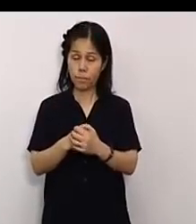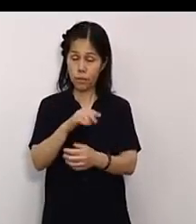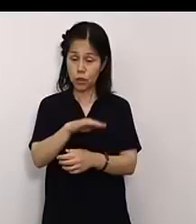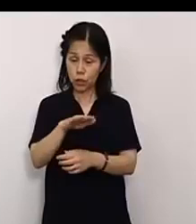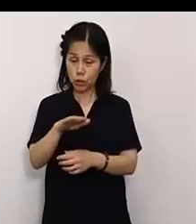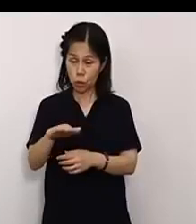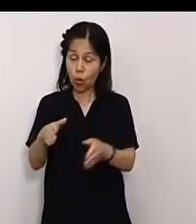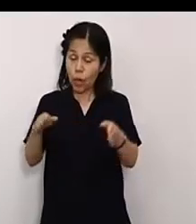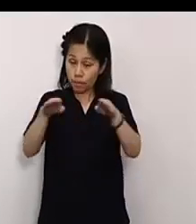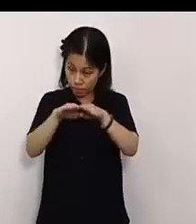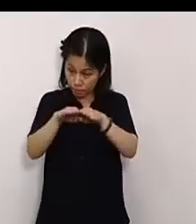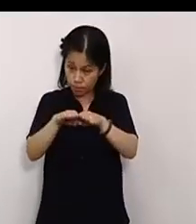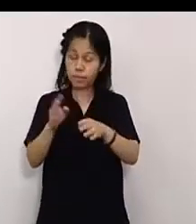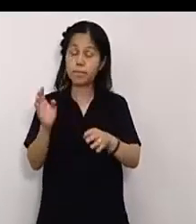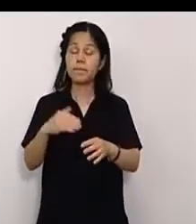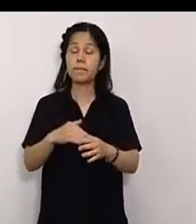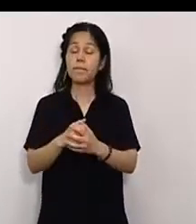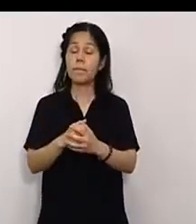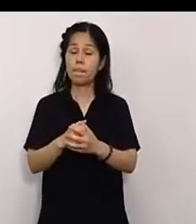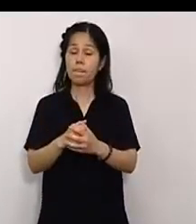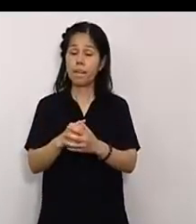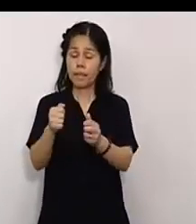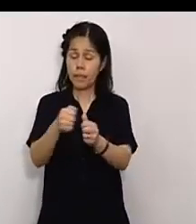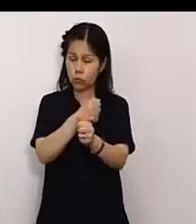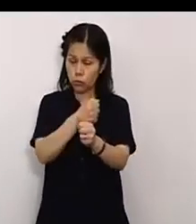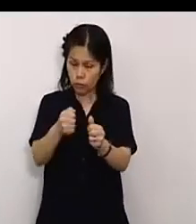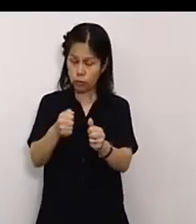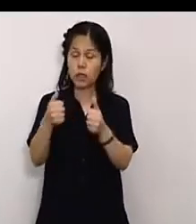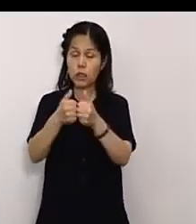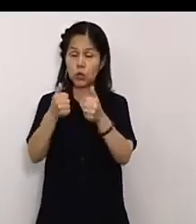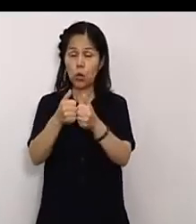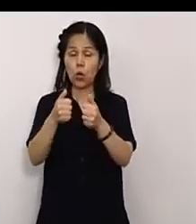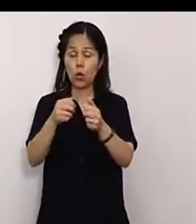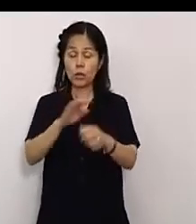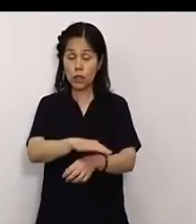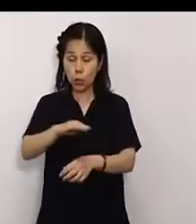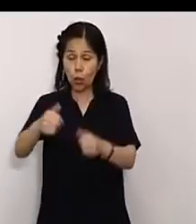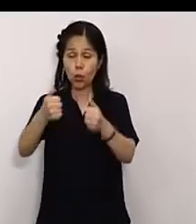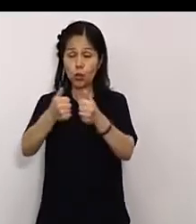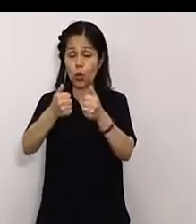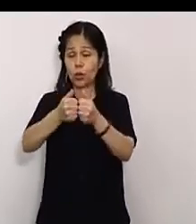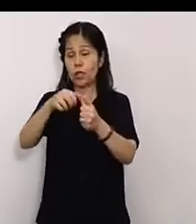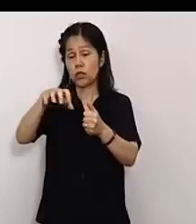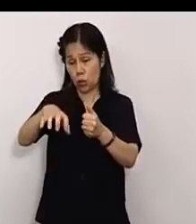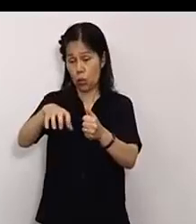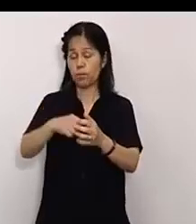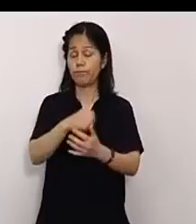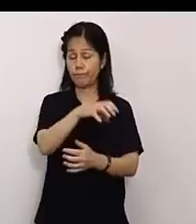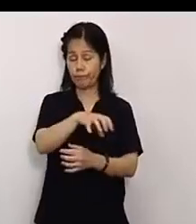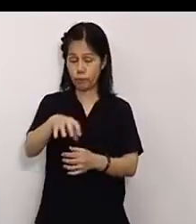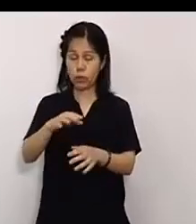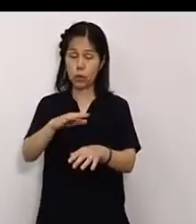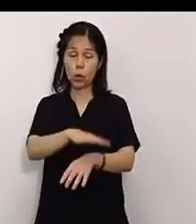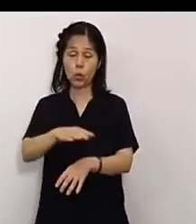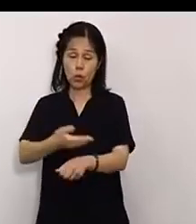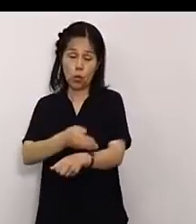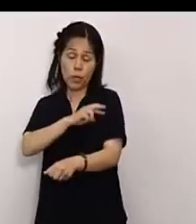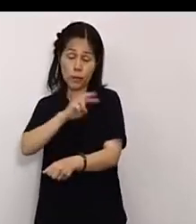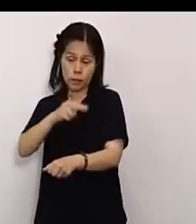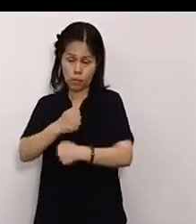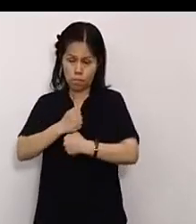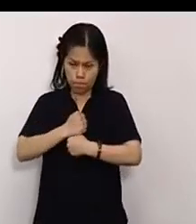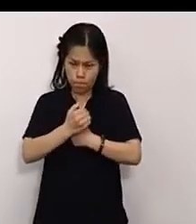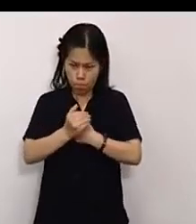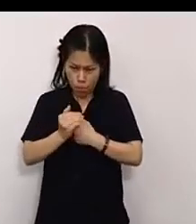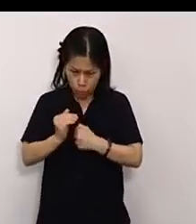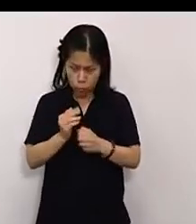児童館とか、それからあと虐待の問題は児童相談所とかありますけど、そういう子どもの権利を守っていく体制は日